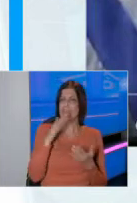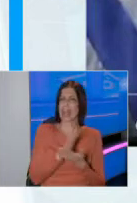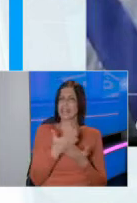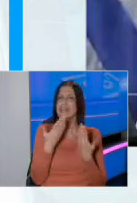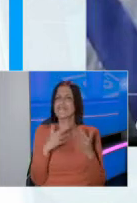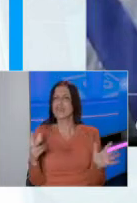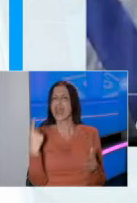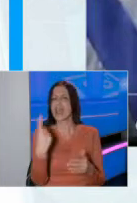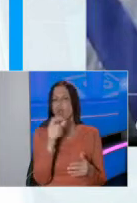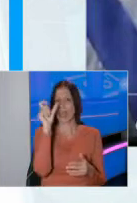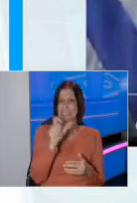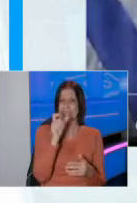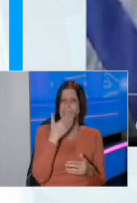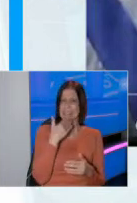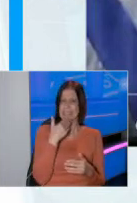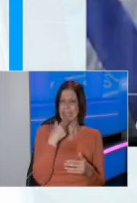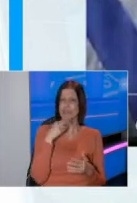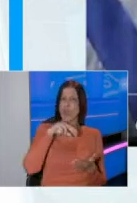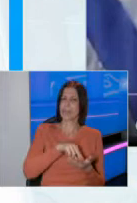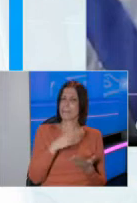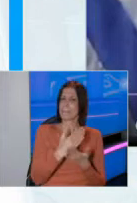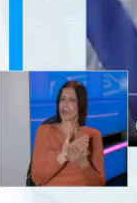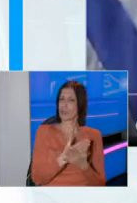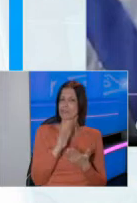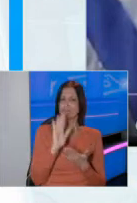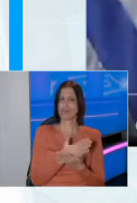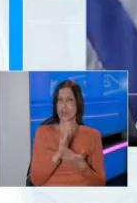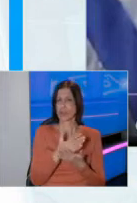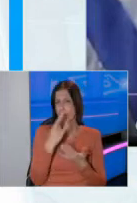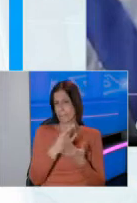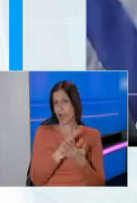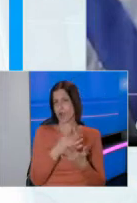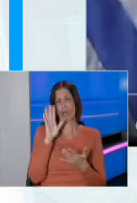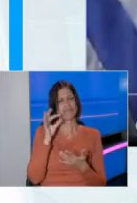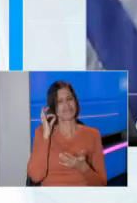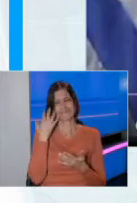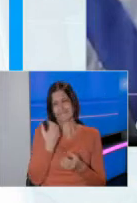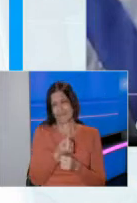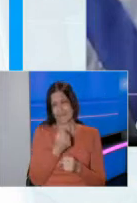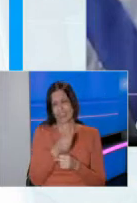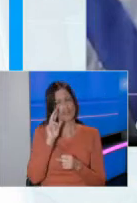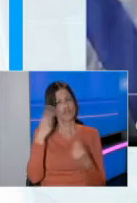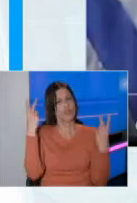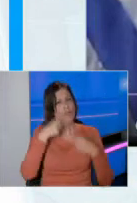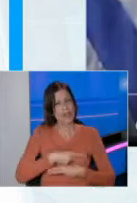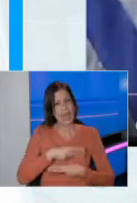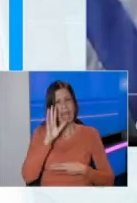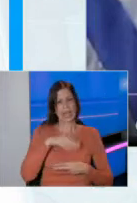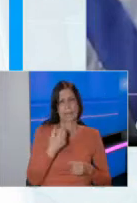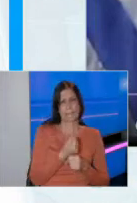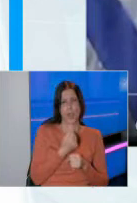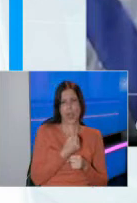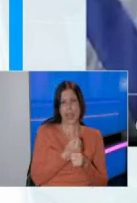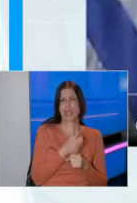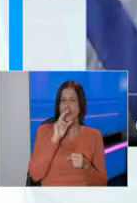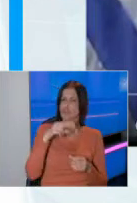אותה לכל אזרחי ישראל שעומדים בקריטריונים שנקבעו בחוק. גם עקרת בית, יש לה תובנה. גם פועל ייצור,